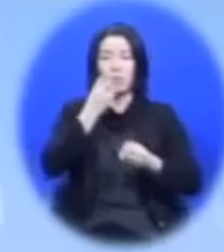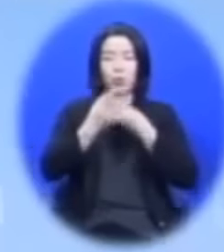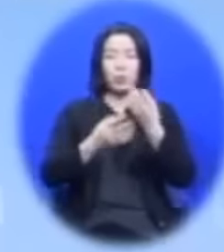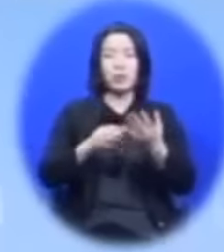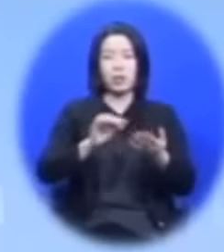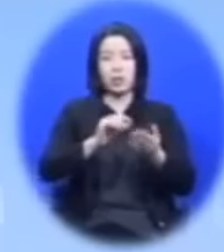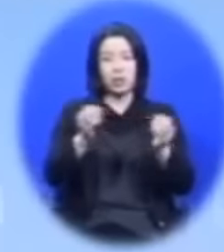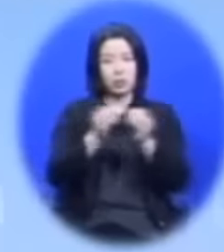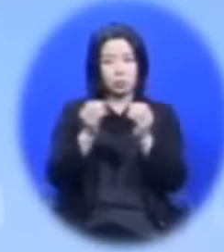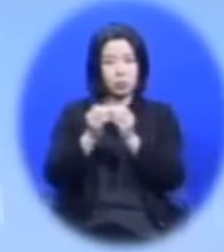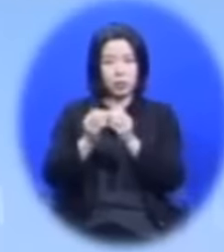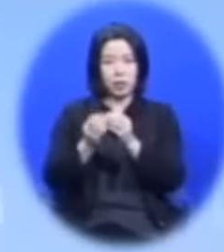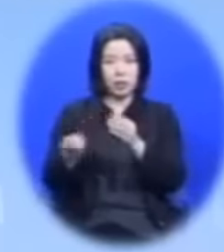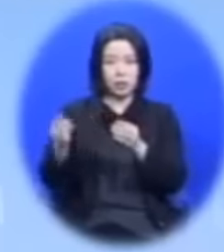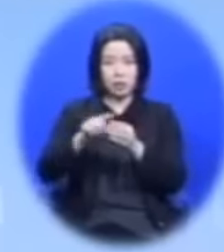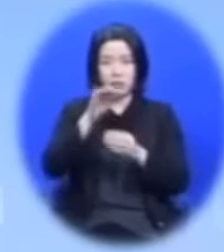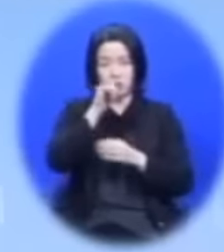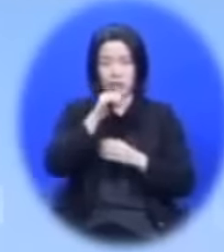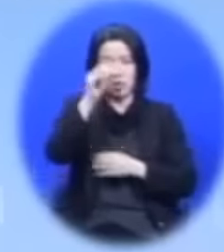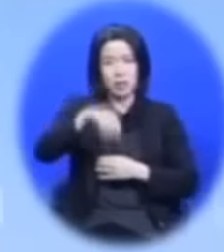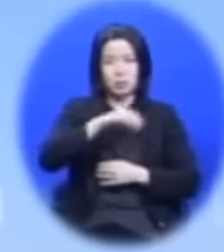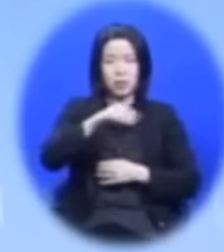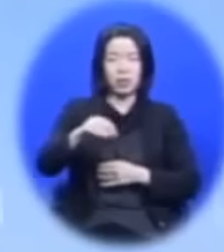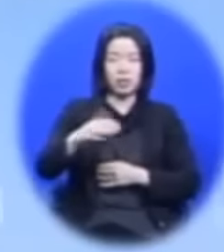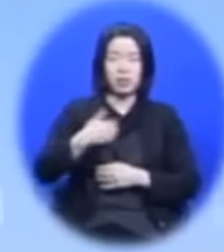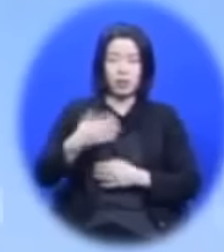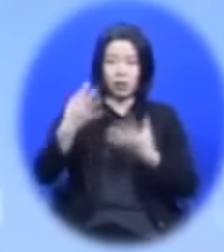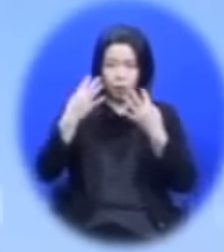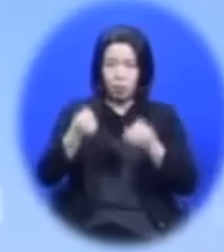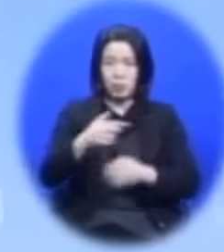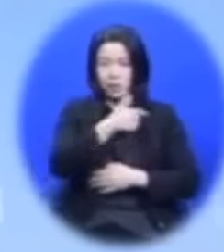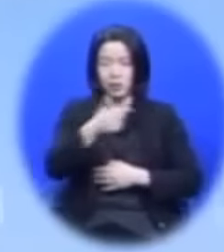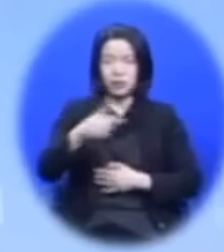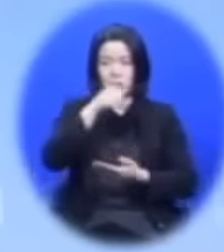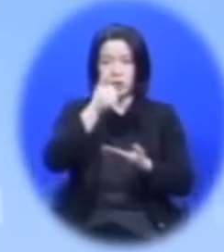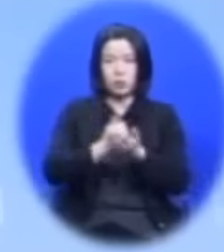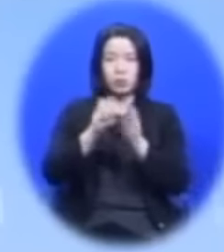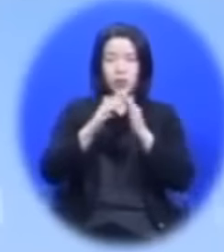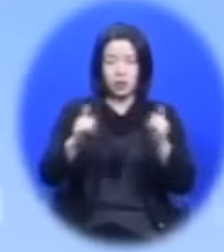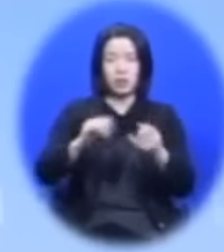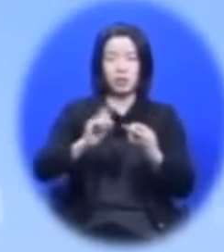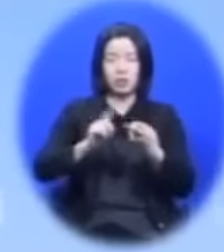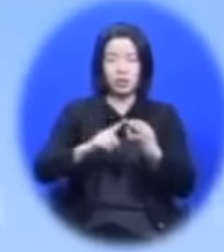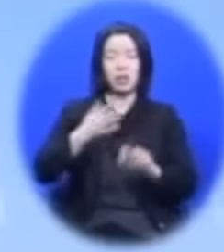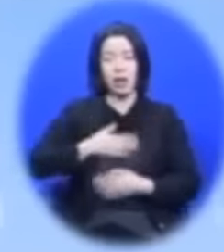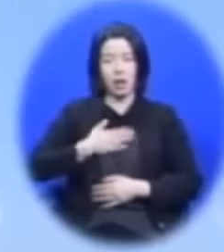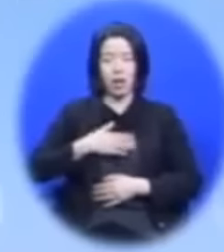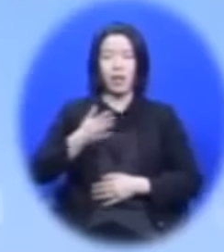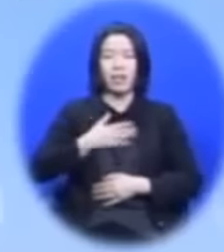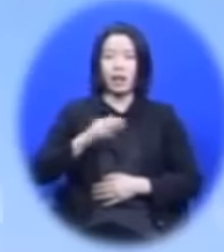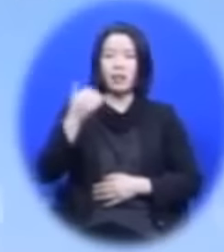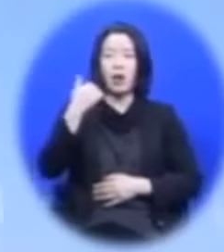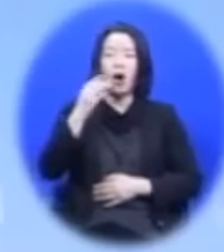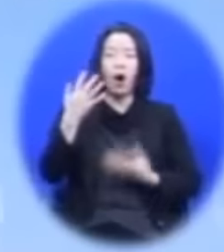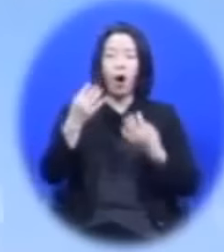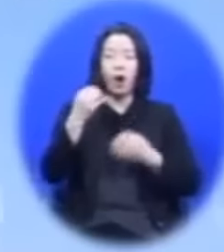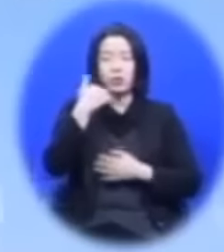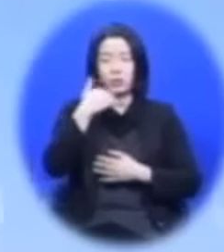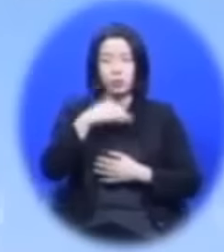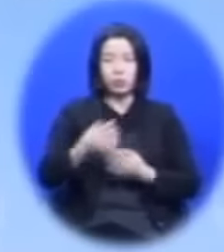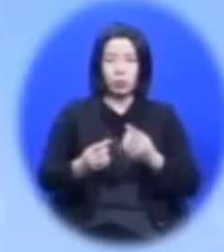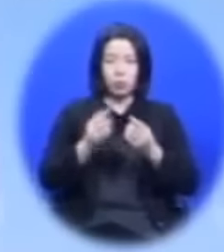이어지더래요. 십자가에서 내가 얼마나 큰 죄인인 줄 알았습니다. 나는 어느 누구도